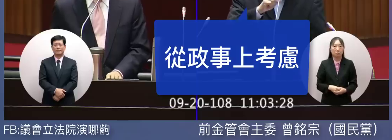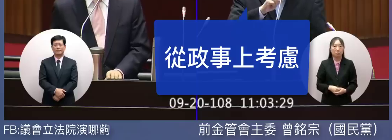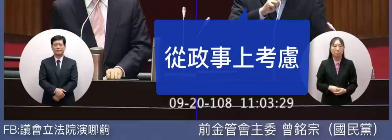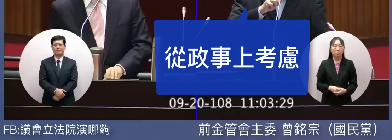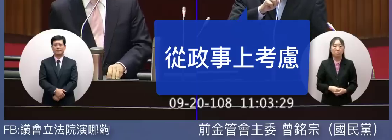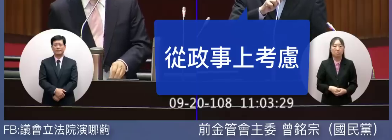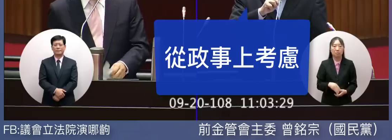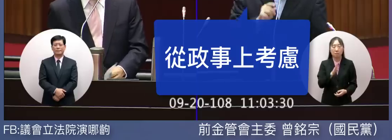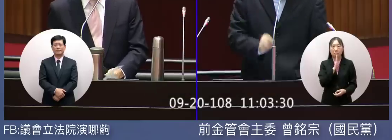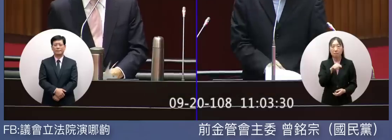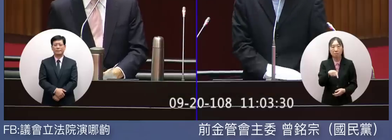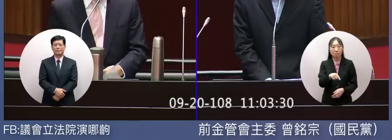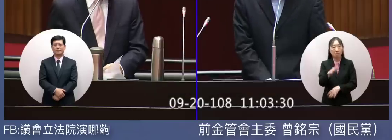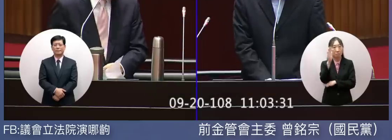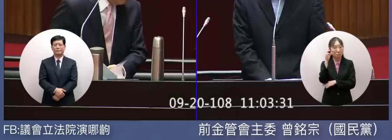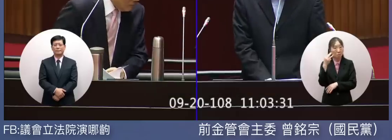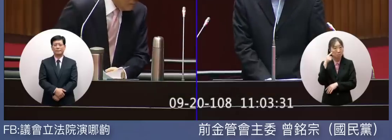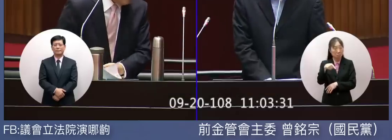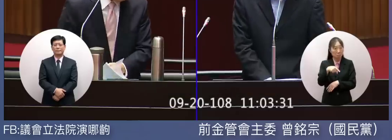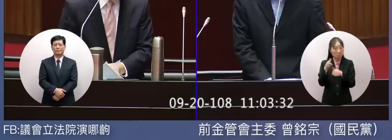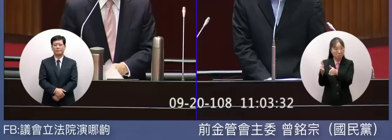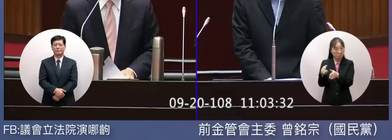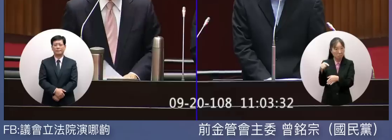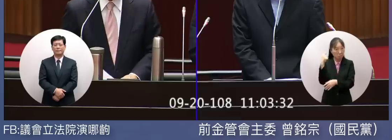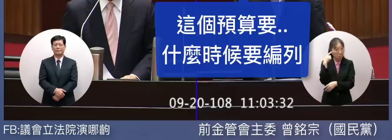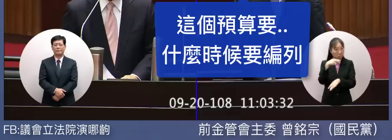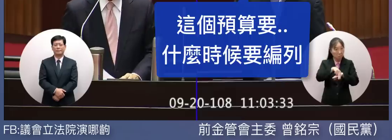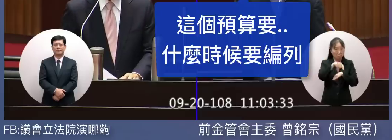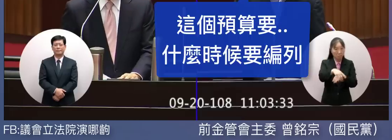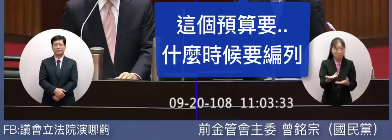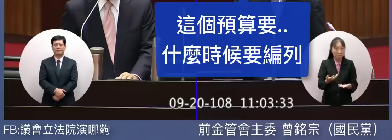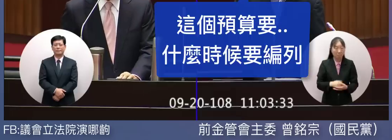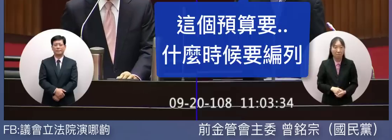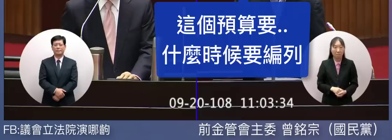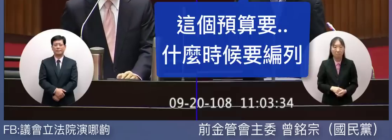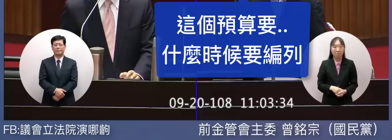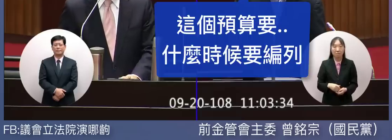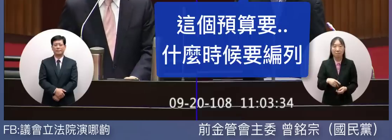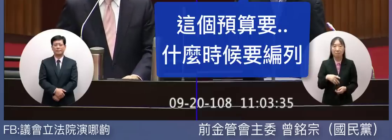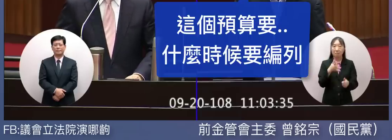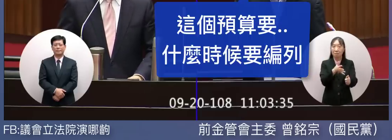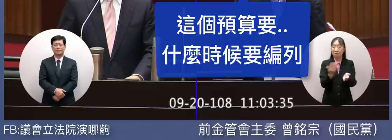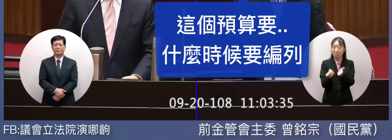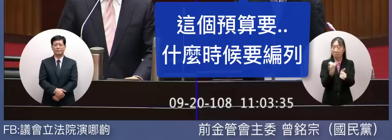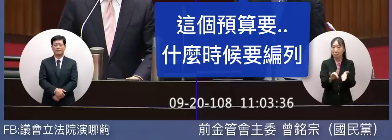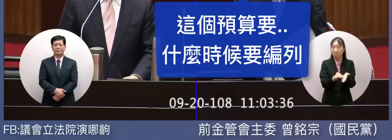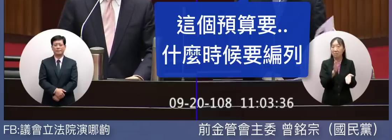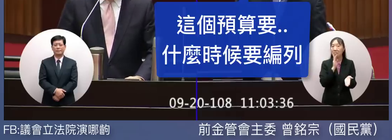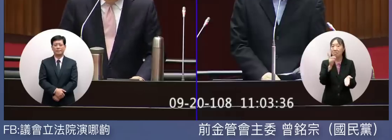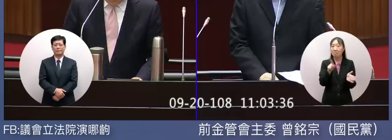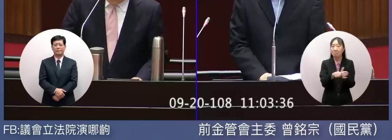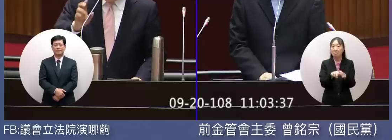正式上考虑，那要请教院长，这个预算要编在什么时候要编